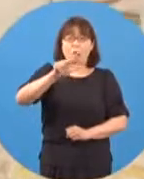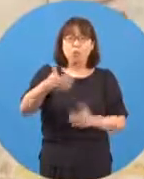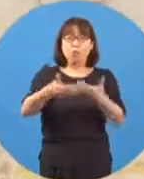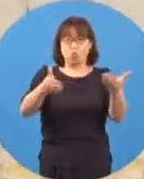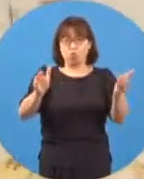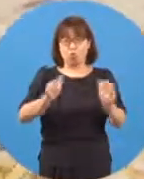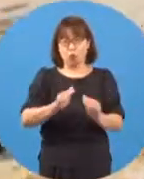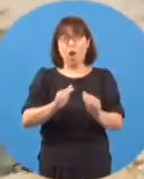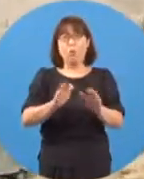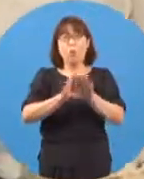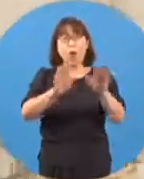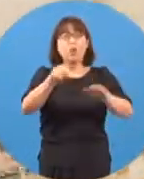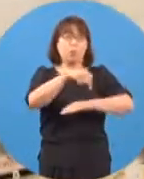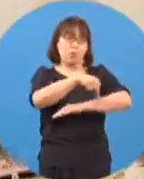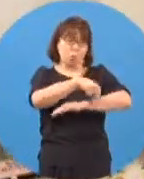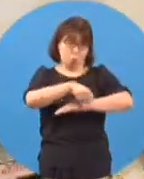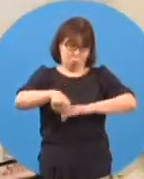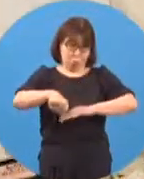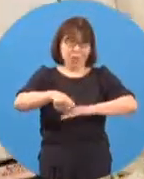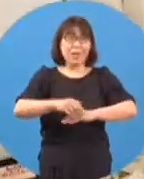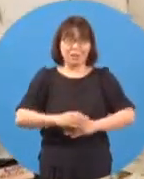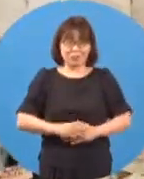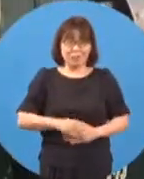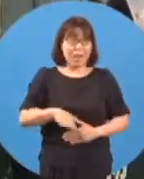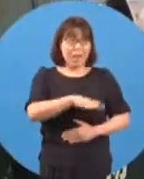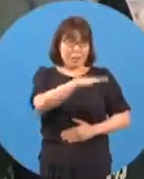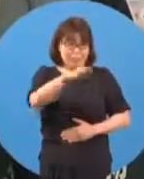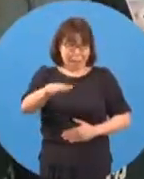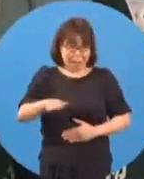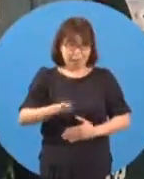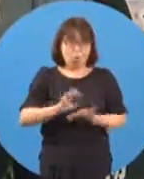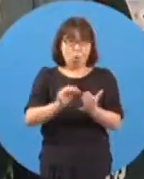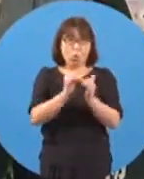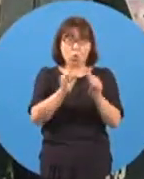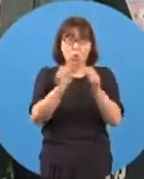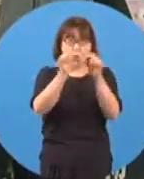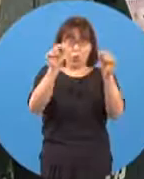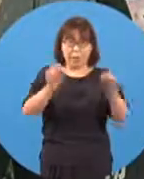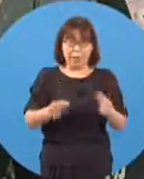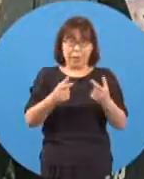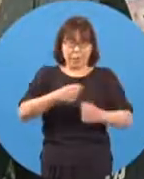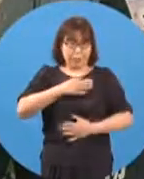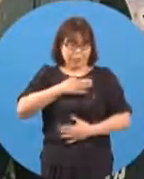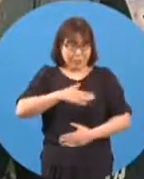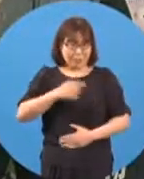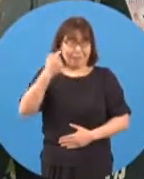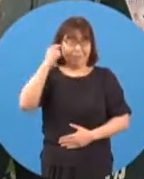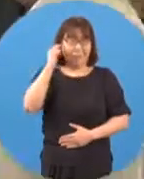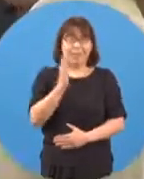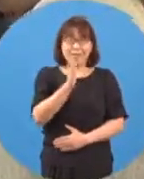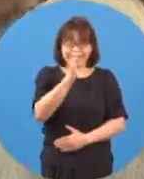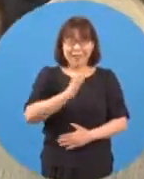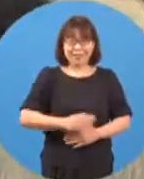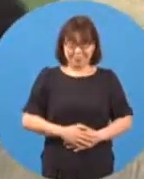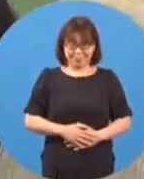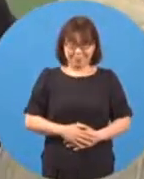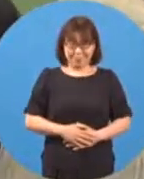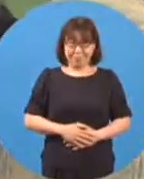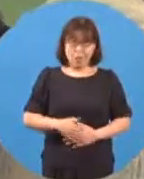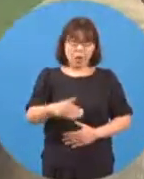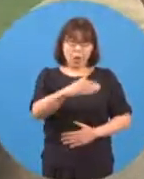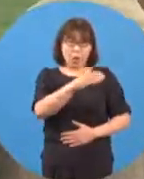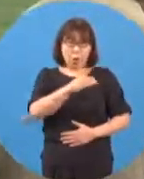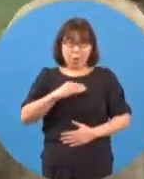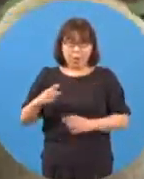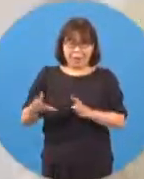も展開をされる予定となっております。皆さん方も消費者問題、大いに意識を高めてください。 私